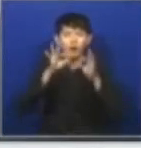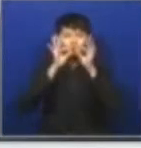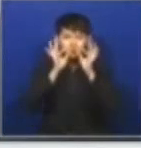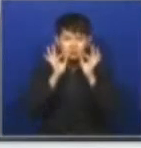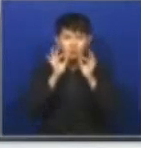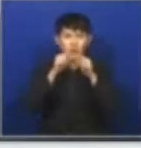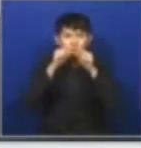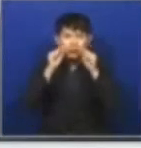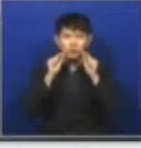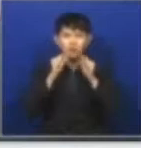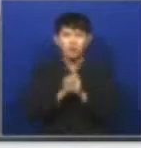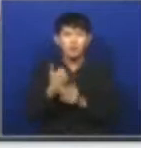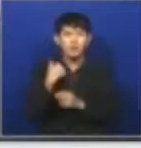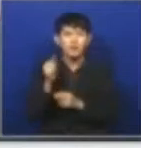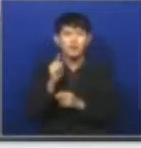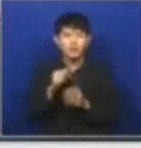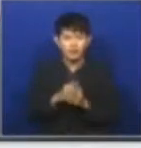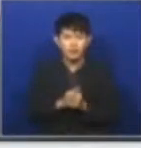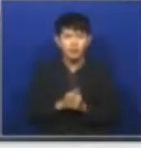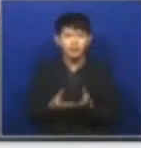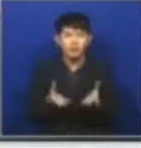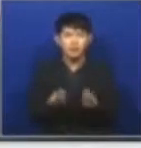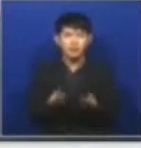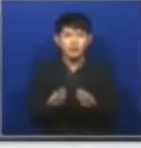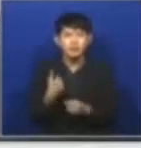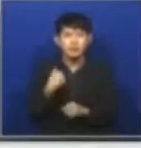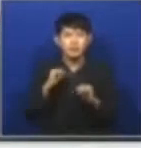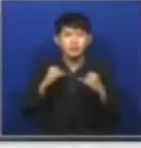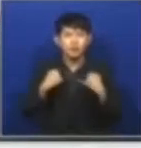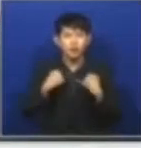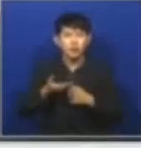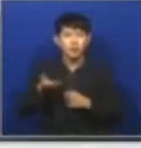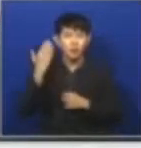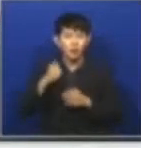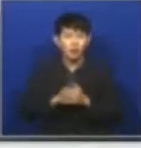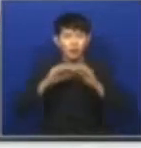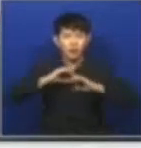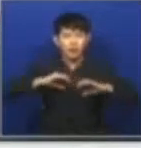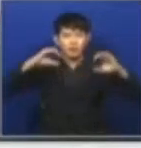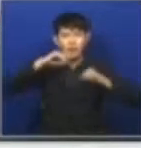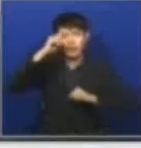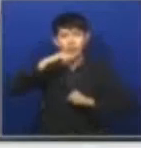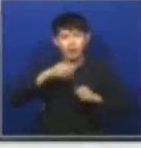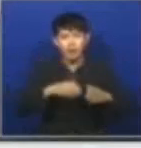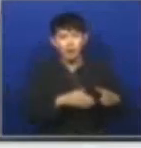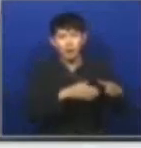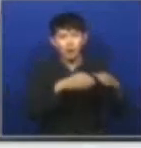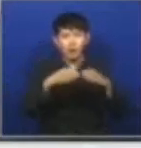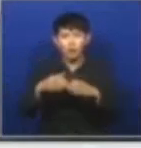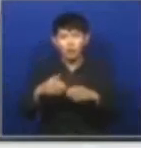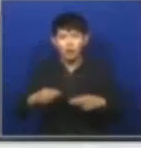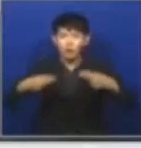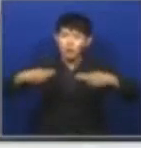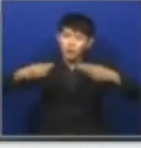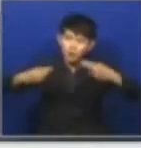เอกสารสิทธิ์มีนอตสามวันหนึ่งรัฐไทยถึงเคยใช้เขาไปลบลูกหลานพ่อแม่บรรพบุรุษเข